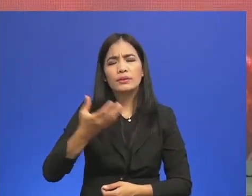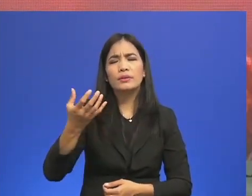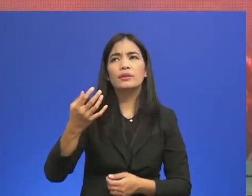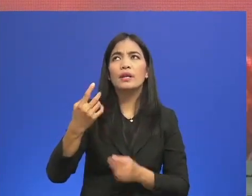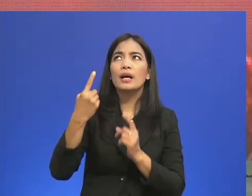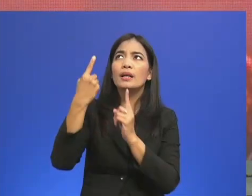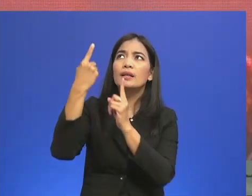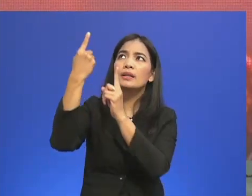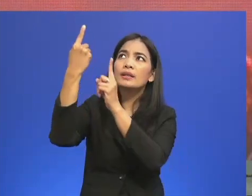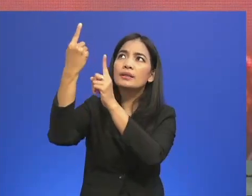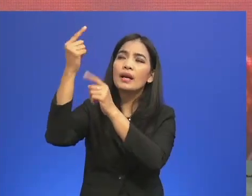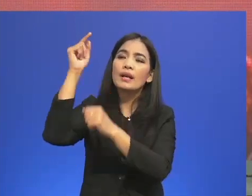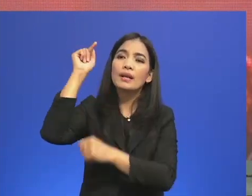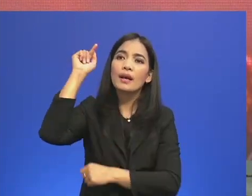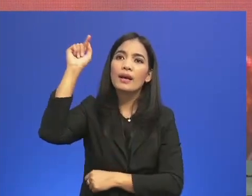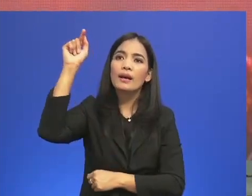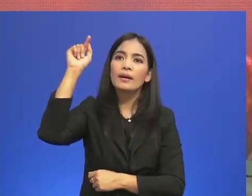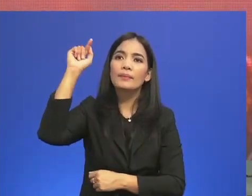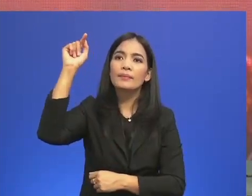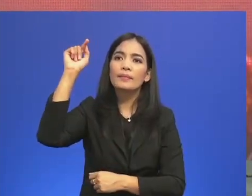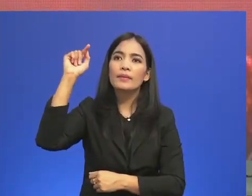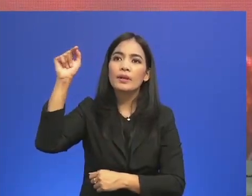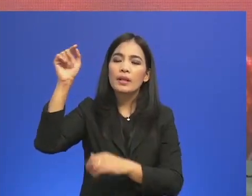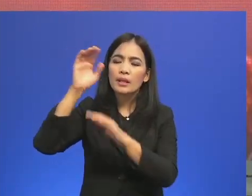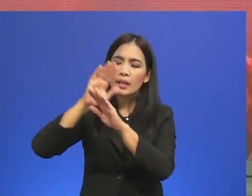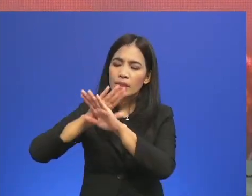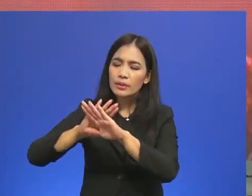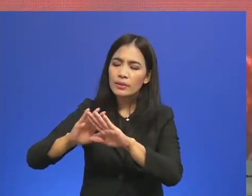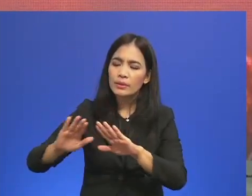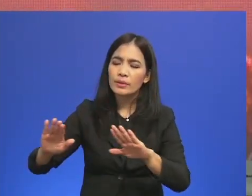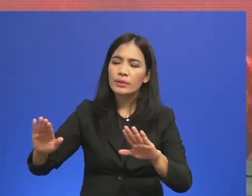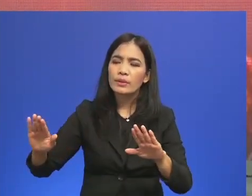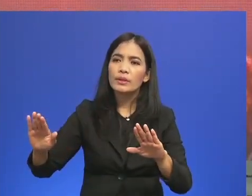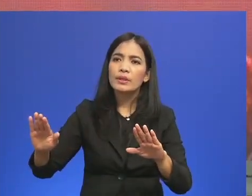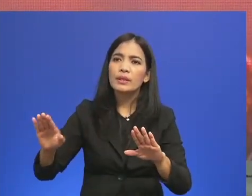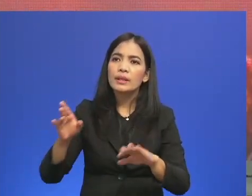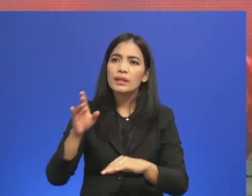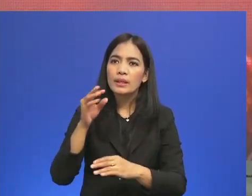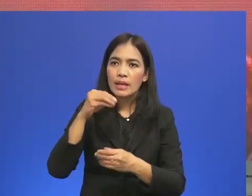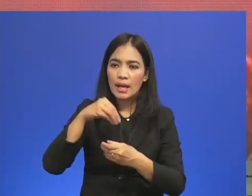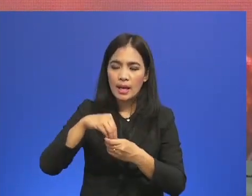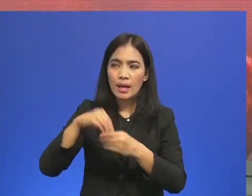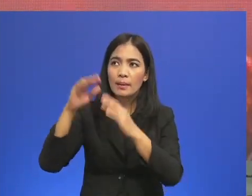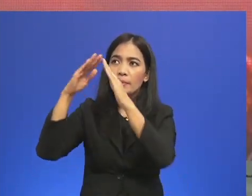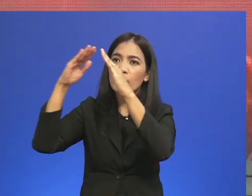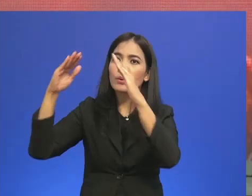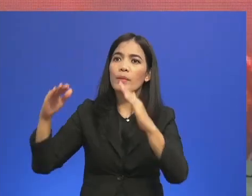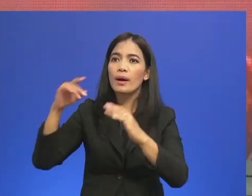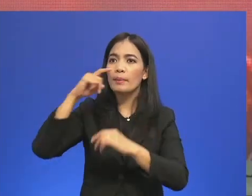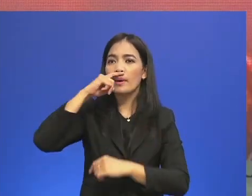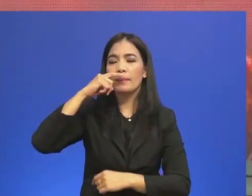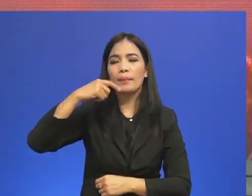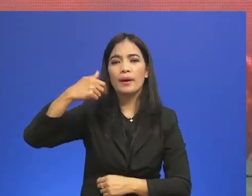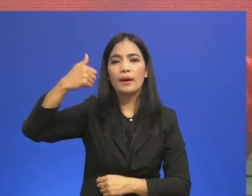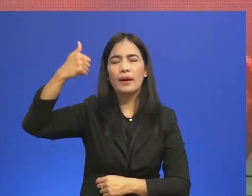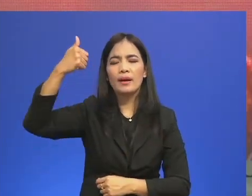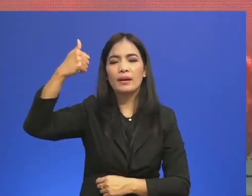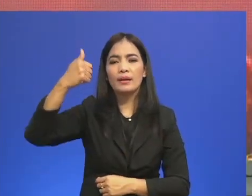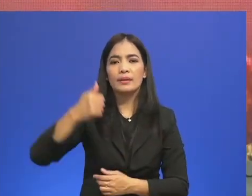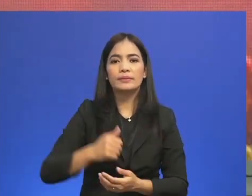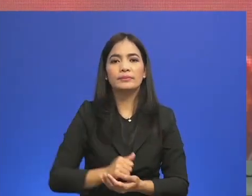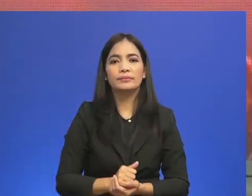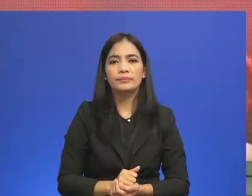aku juga di sana, teduh di dalam rumah Bapa.